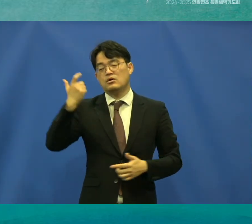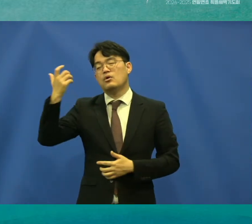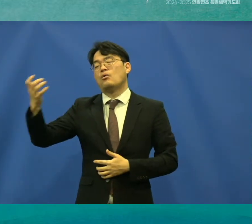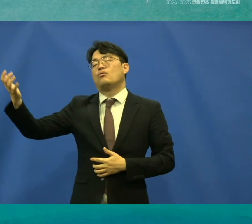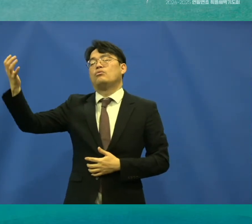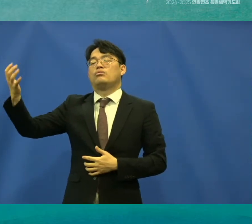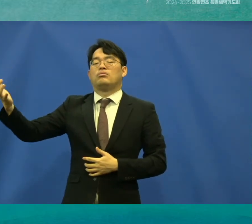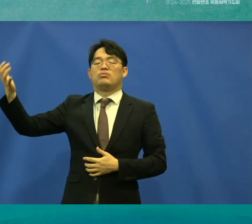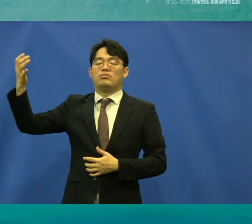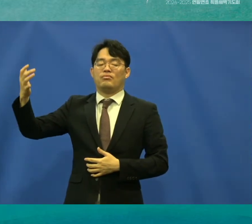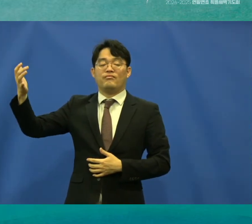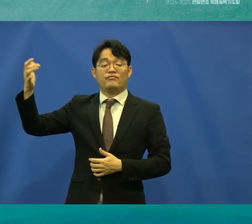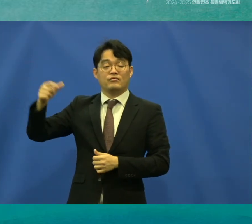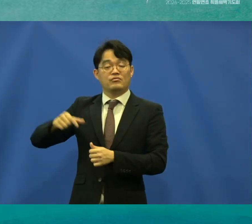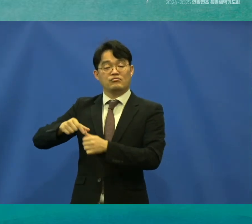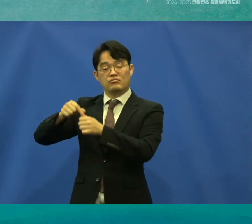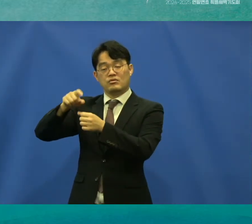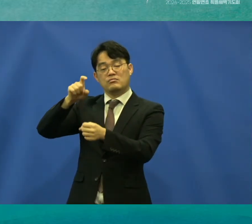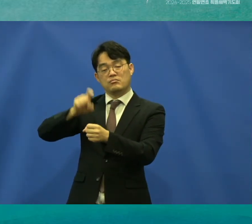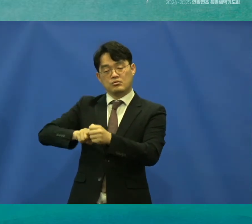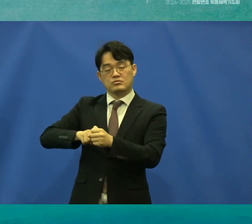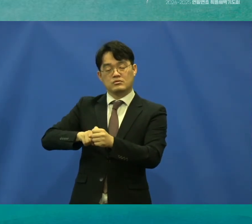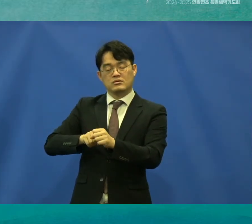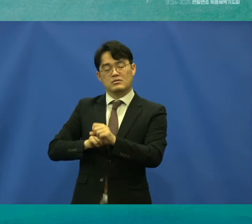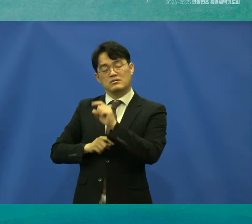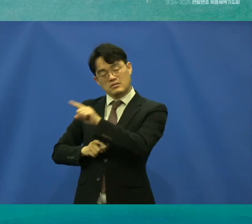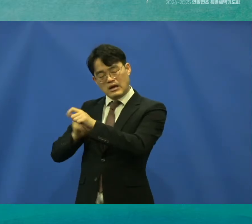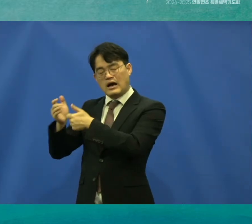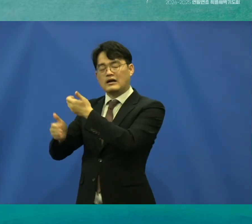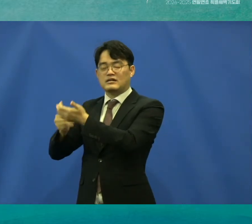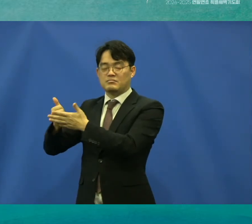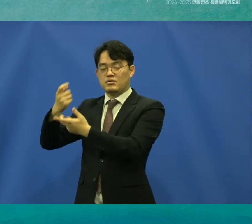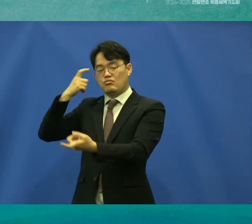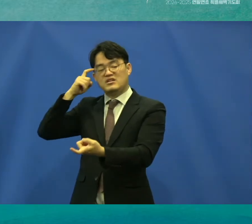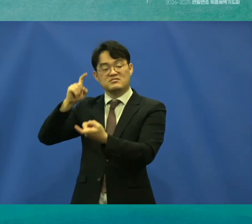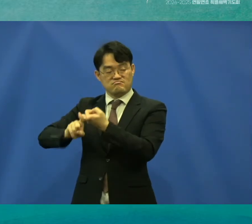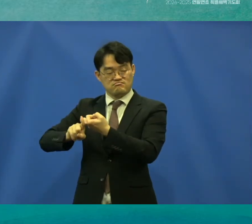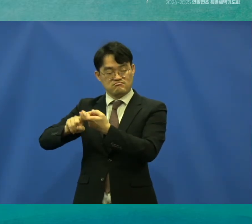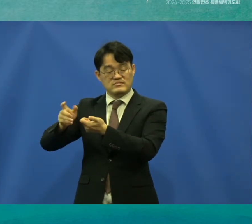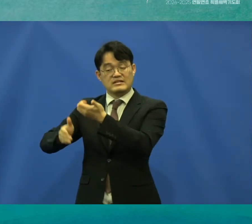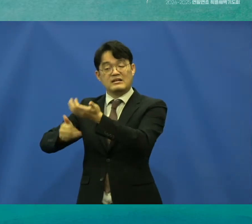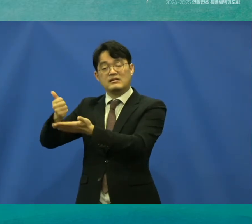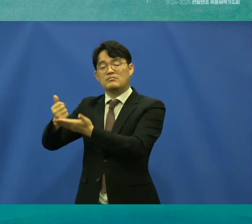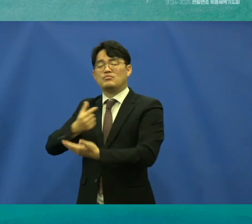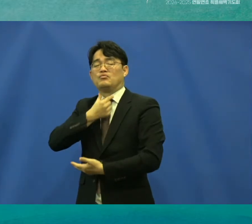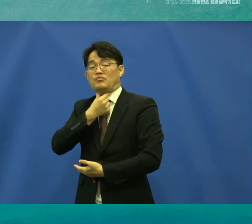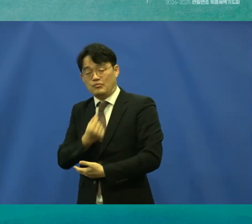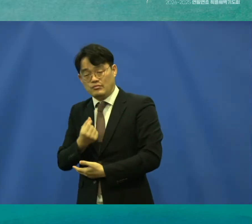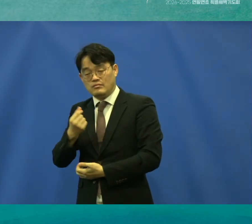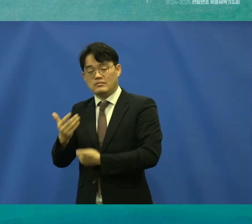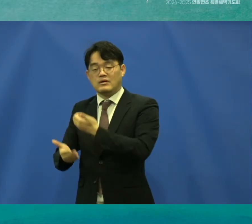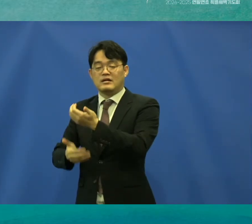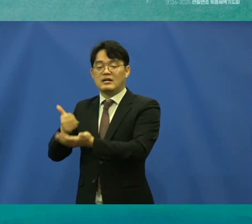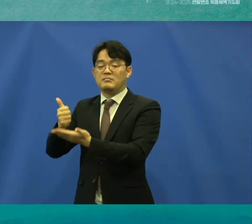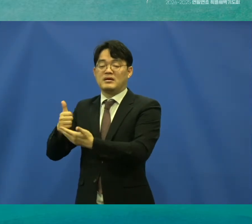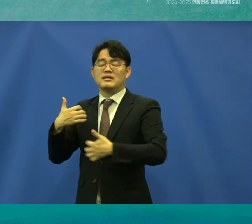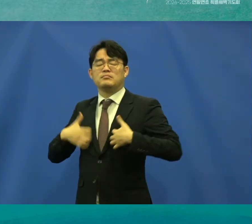하나님의 관심, 하나님의 마음, 하나님의 눈물, 그것은 영혼 구원이에요.